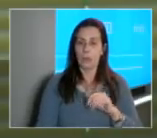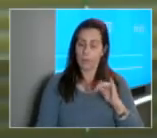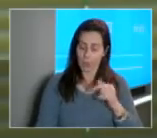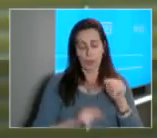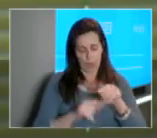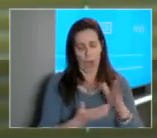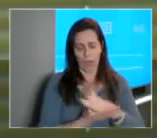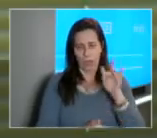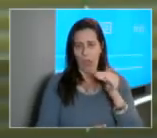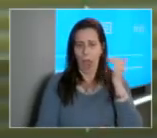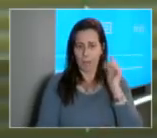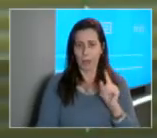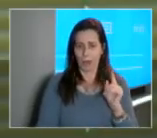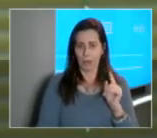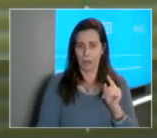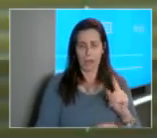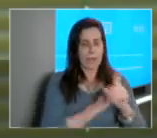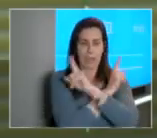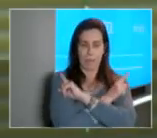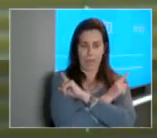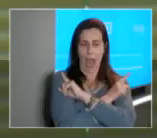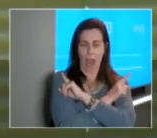הגיעה החלטה כזאת, ארצות הברית נמנעה.